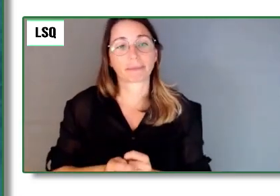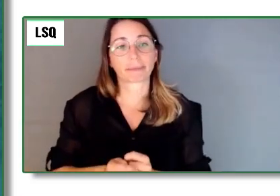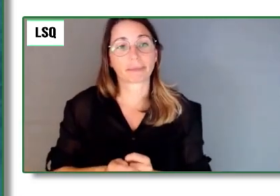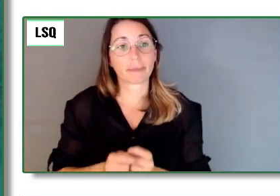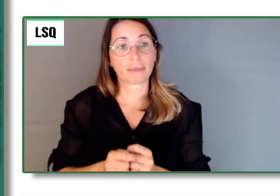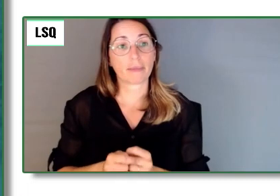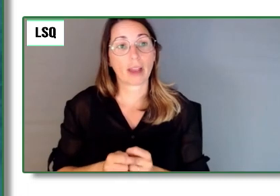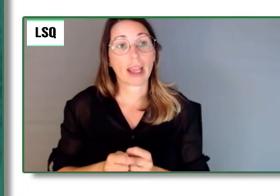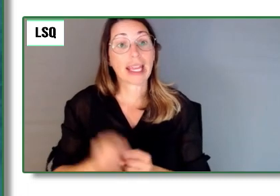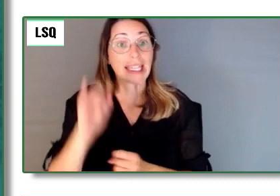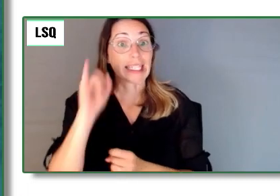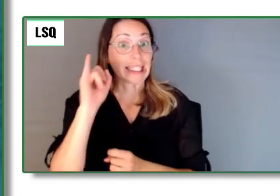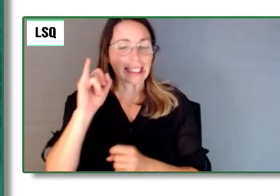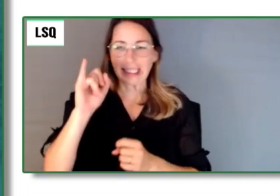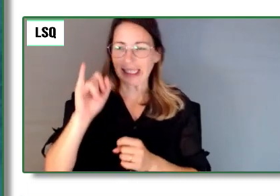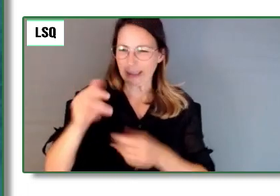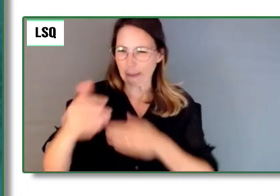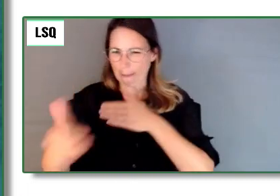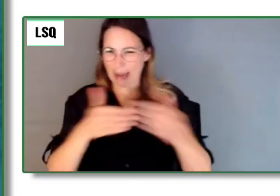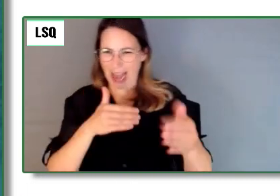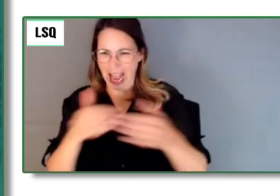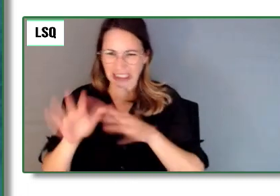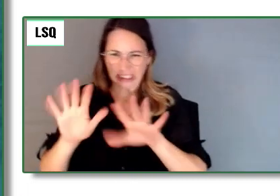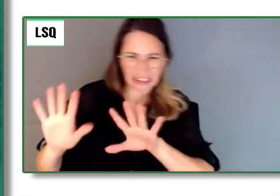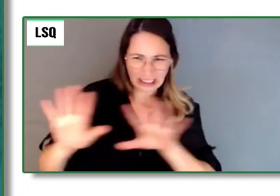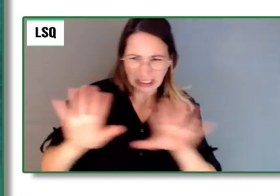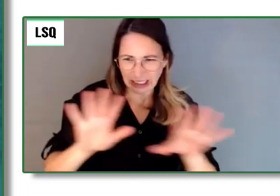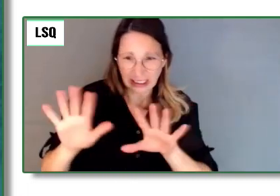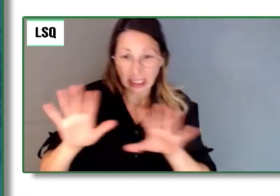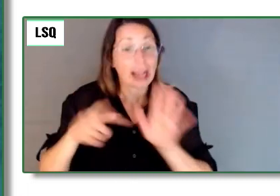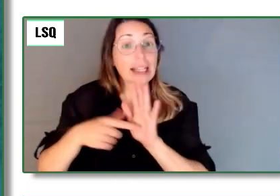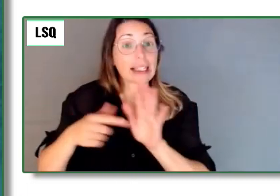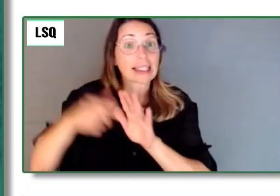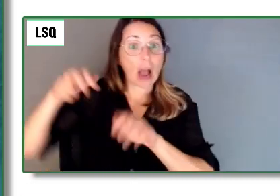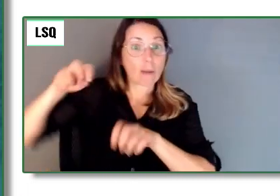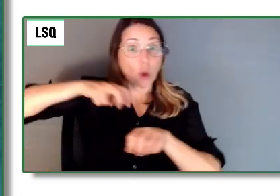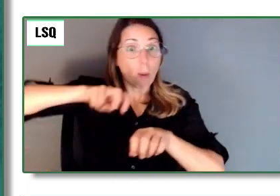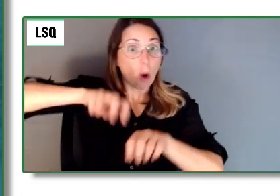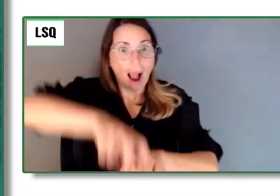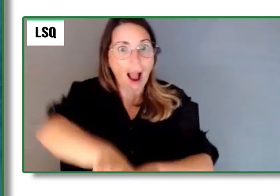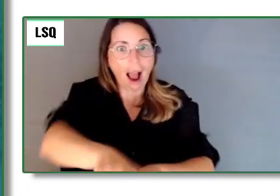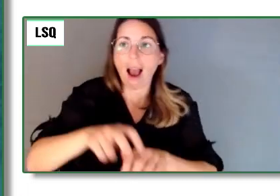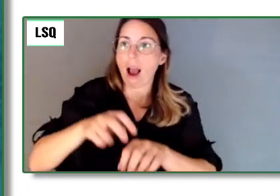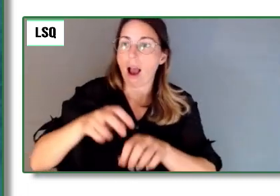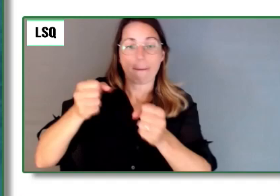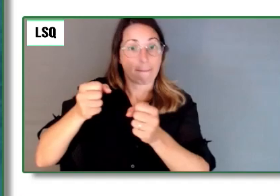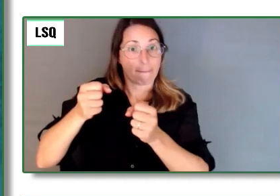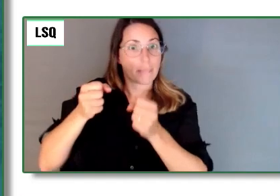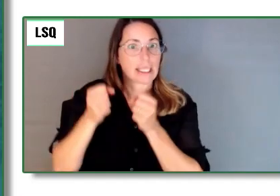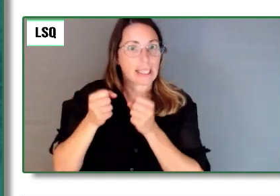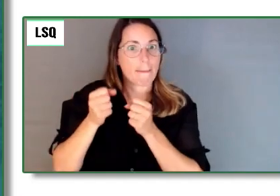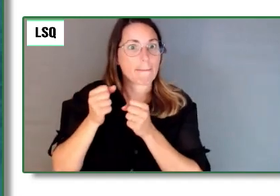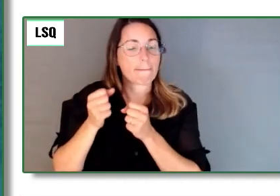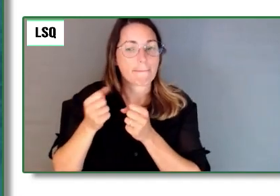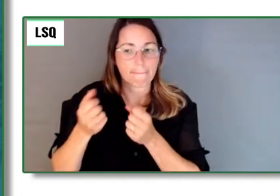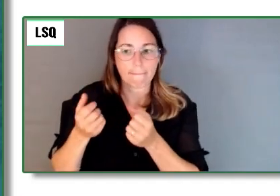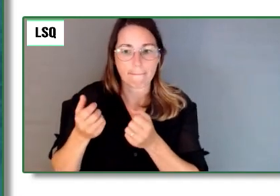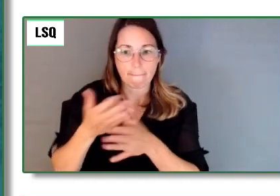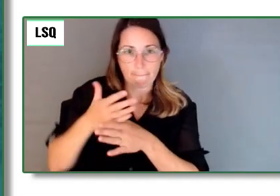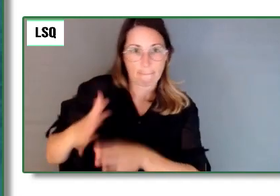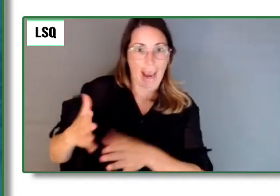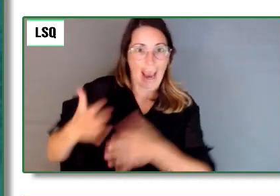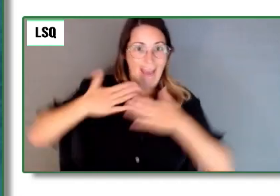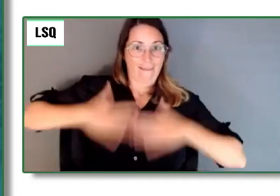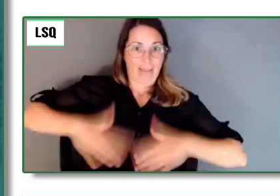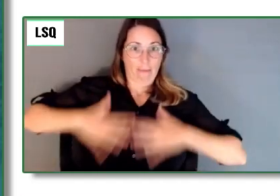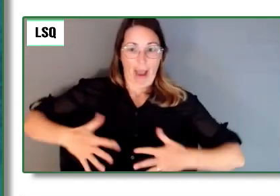d'avoir sur vous des vêtements très voyants. Pour qu'on puisse vous identifier, des compas également avec voix